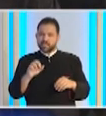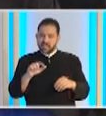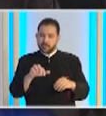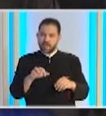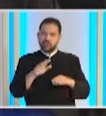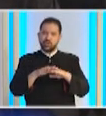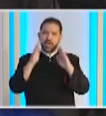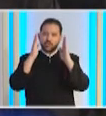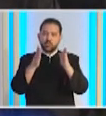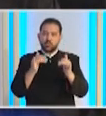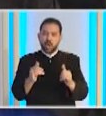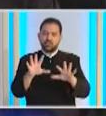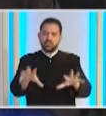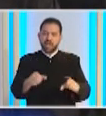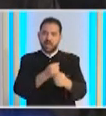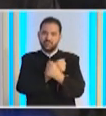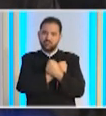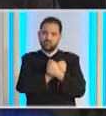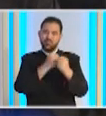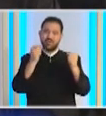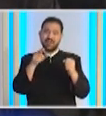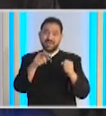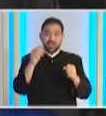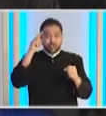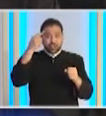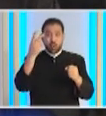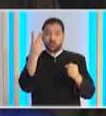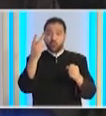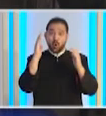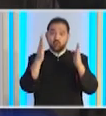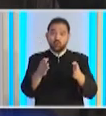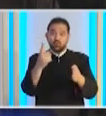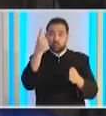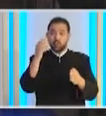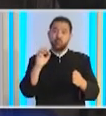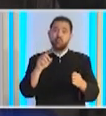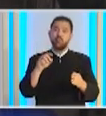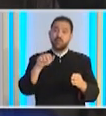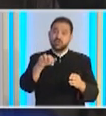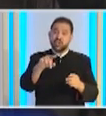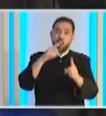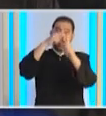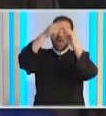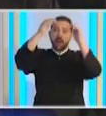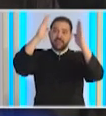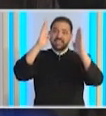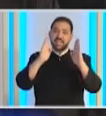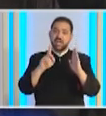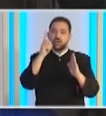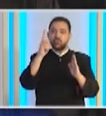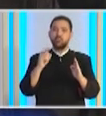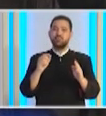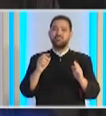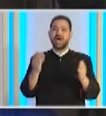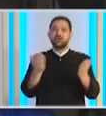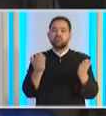desăvârșirii. Însă ei cunoșteau, de exemplu, doar două drumuri, drumul școlii și drumul bisericii. E greu, e adevărat, unui tânăr să-i spui